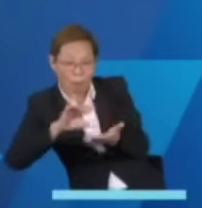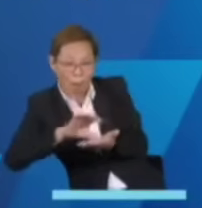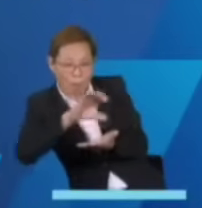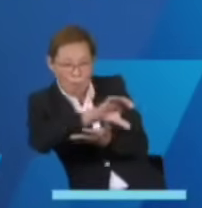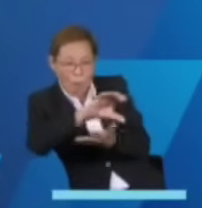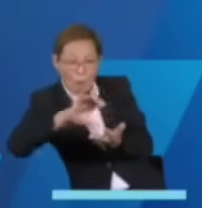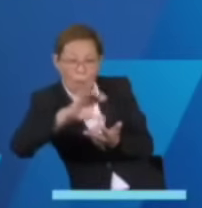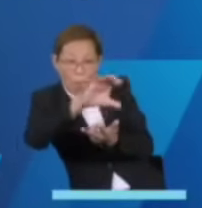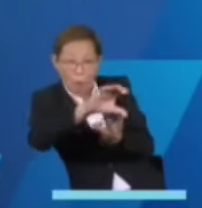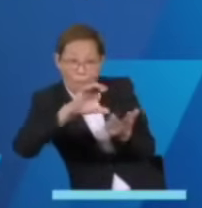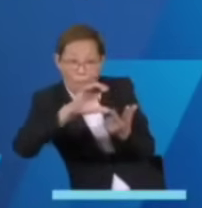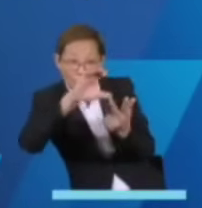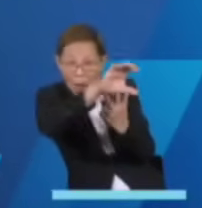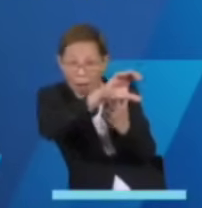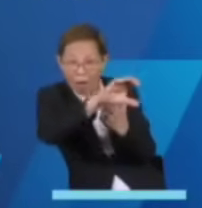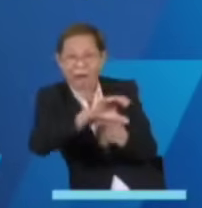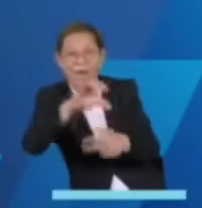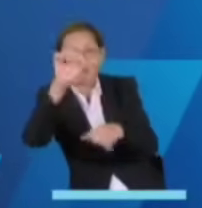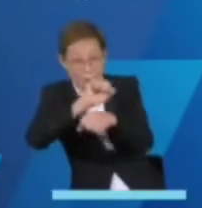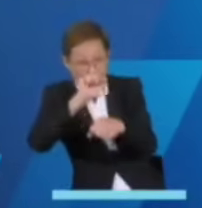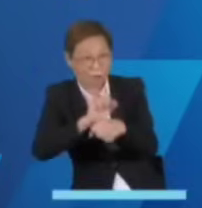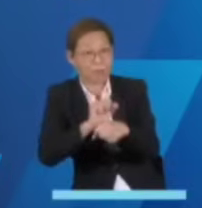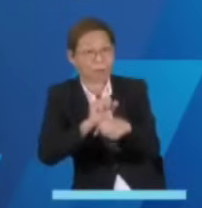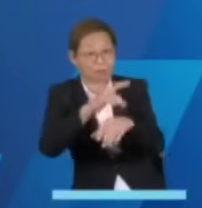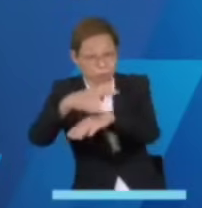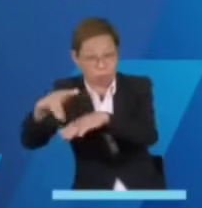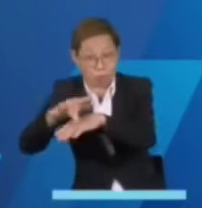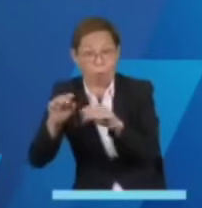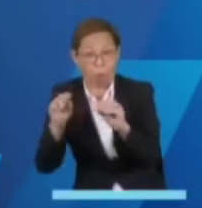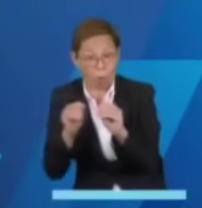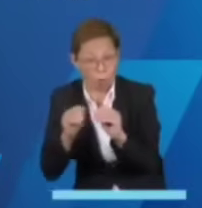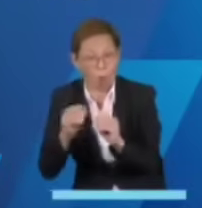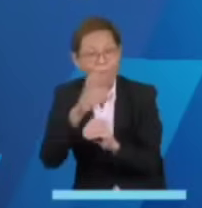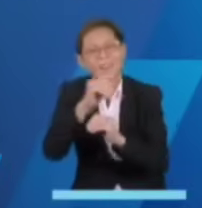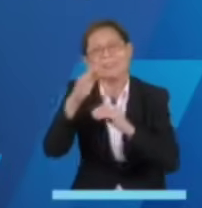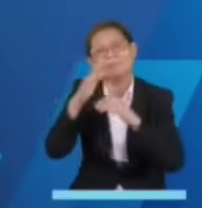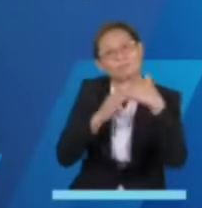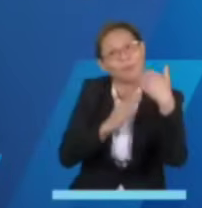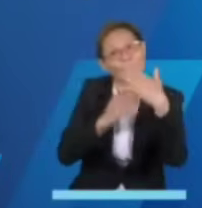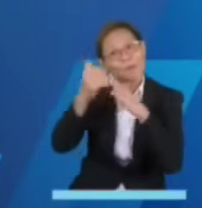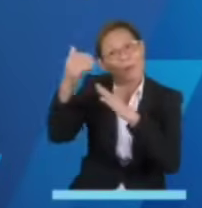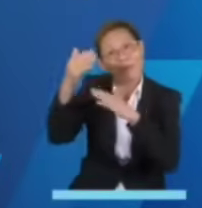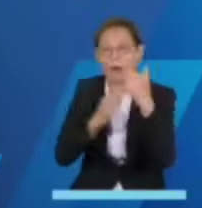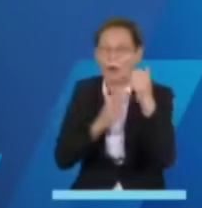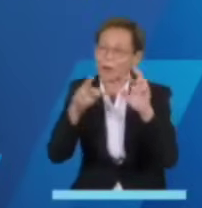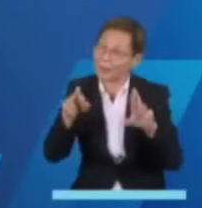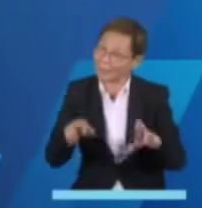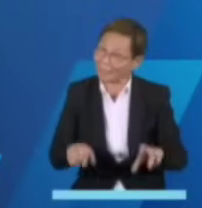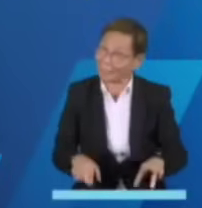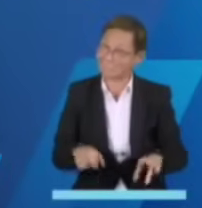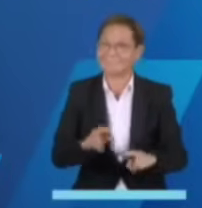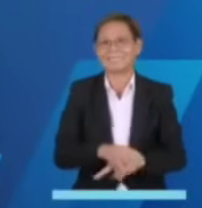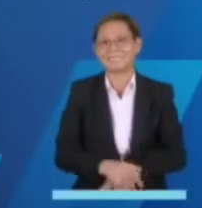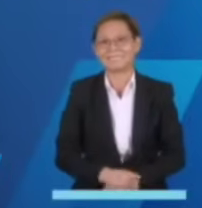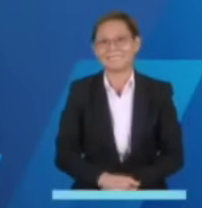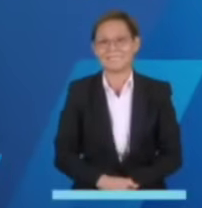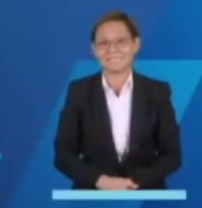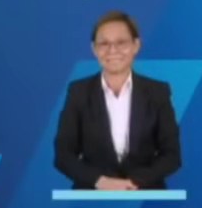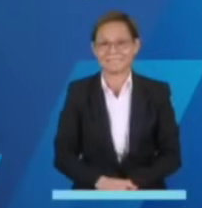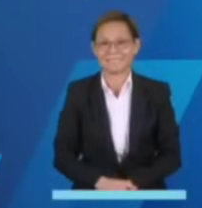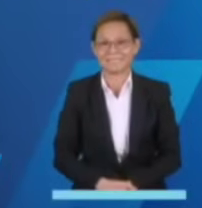akan memberi jaminan pekerjaan bertambah dan keselesaan kepada rakyat.